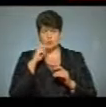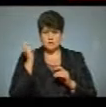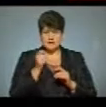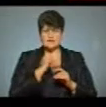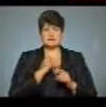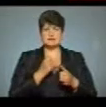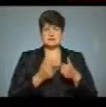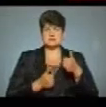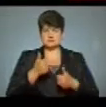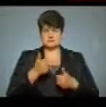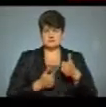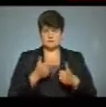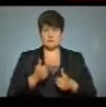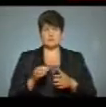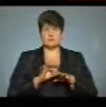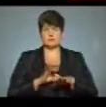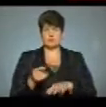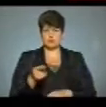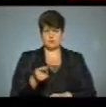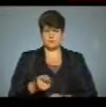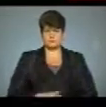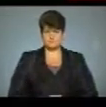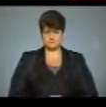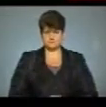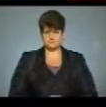який вперше стартував в Тернополі.